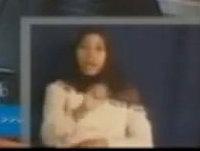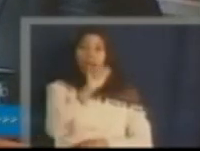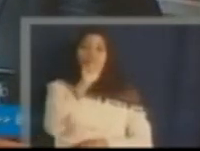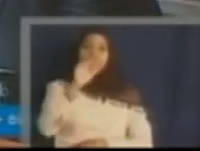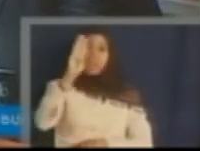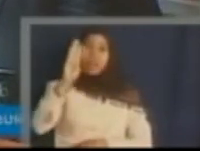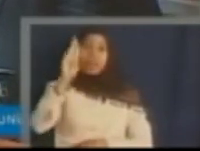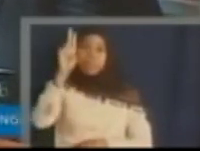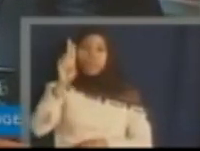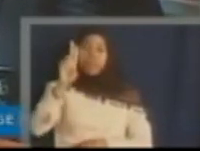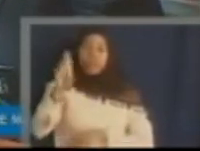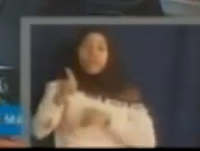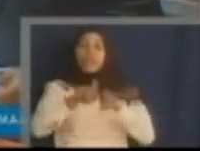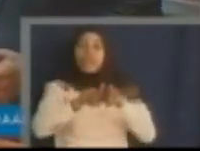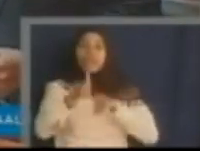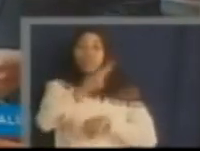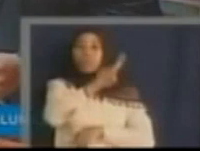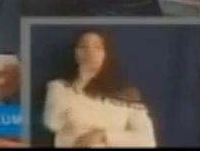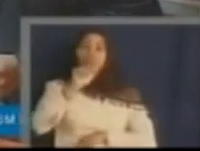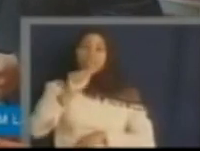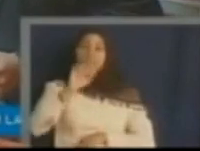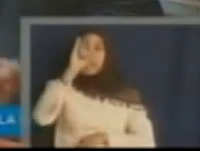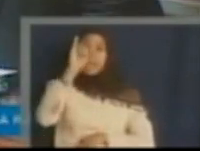Zainab Oti. Karibuni sana.